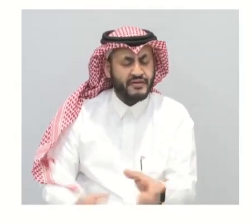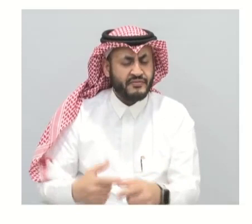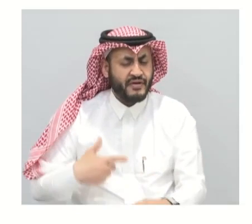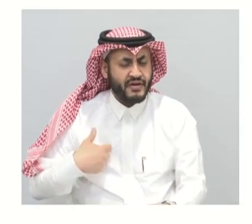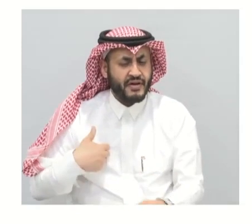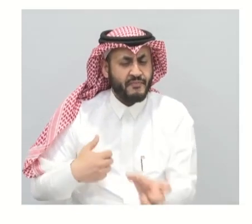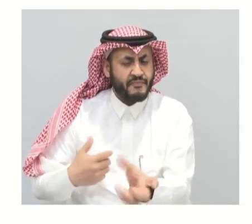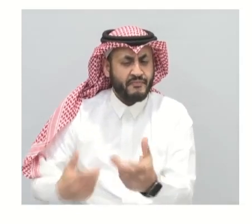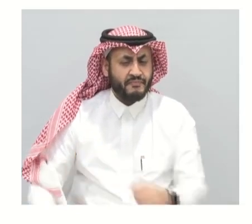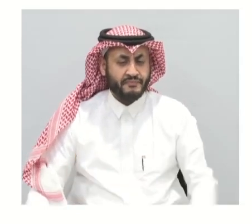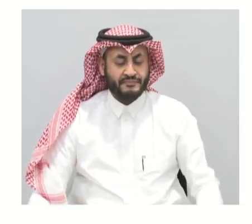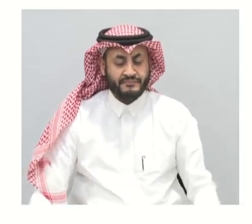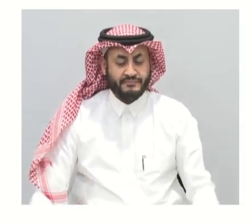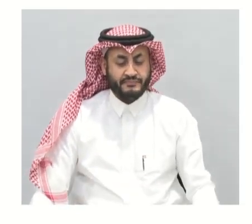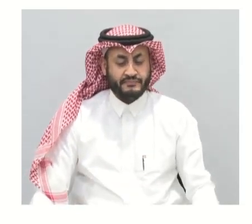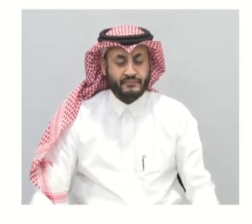هو